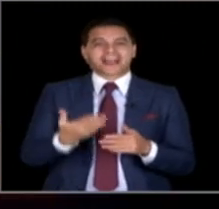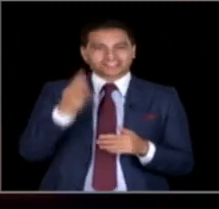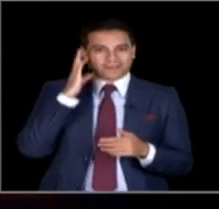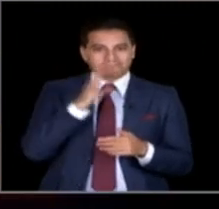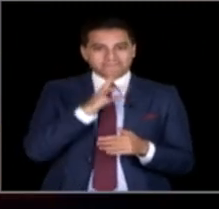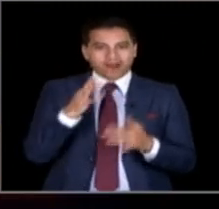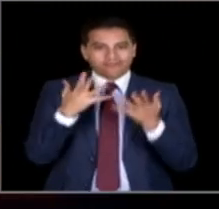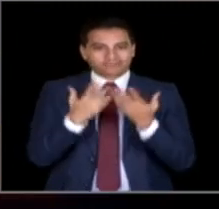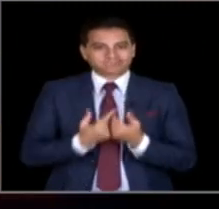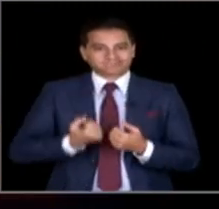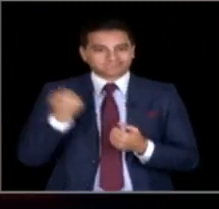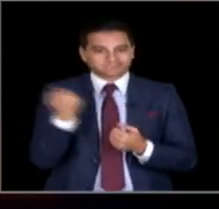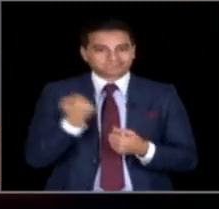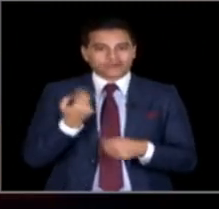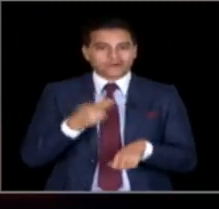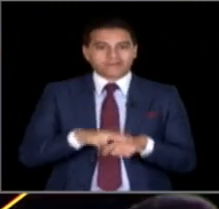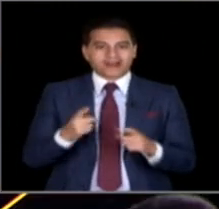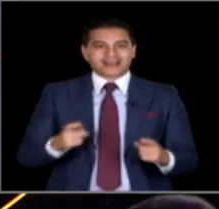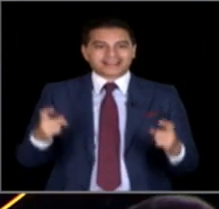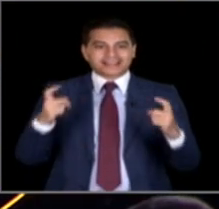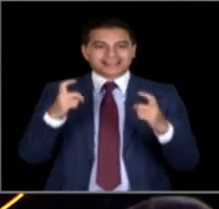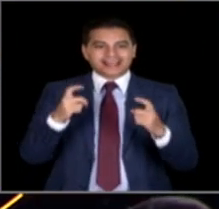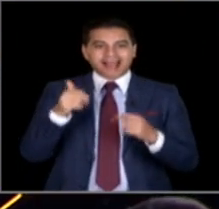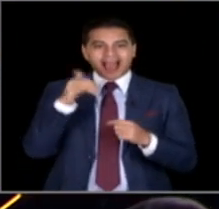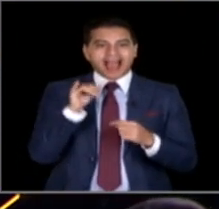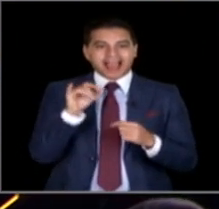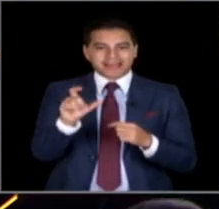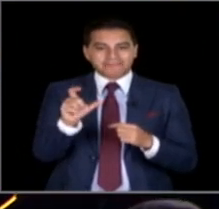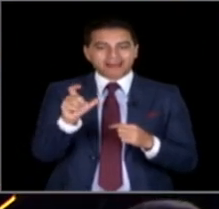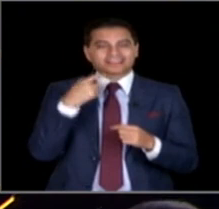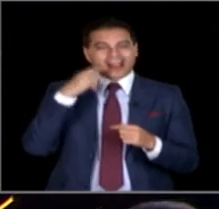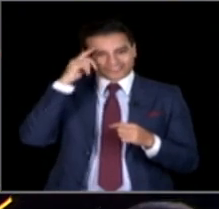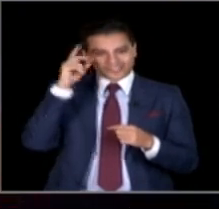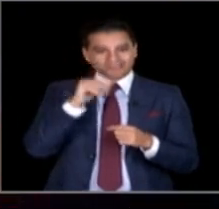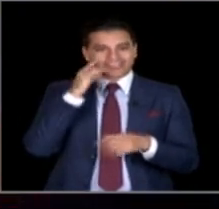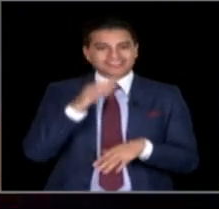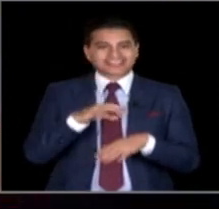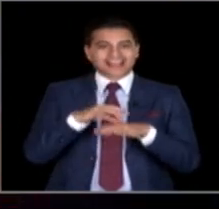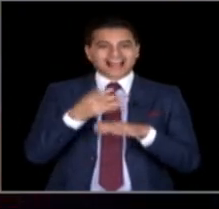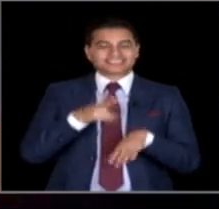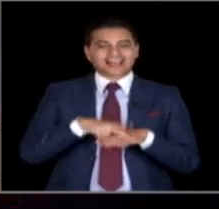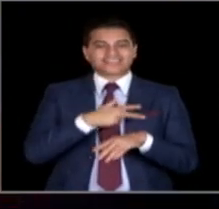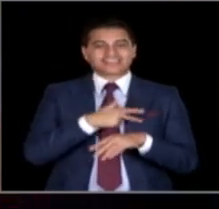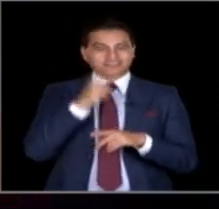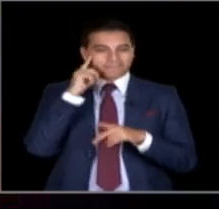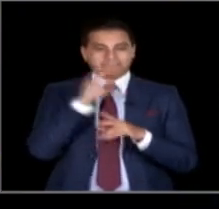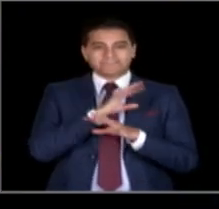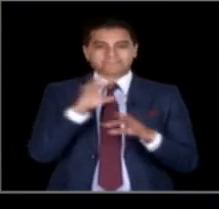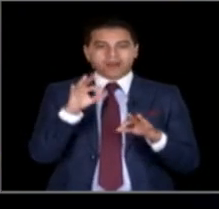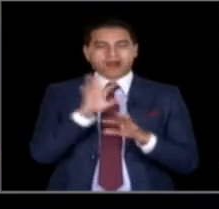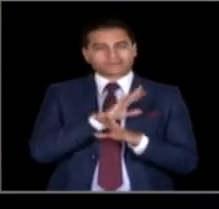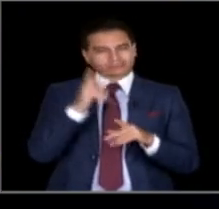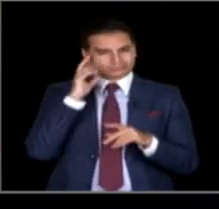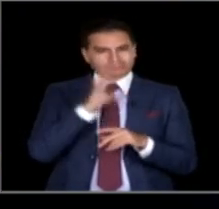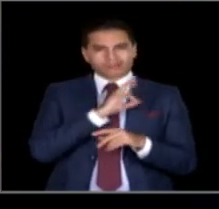ده الذهنية، ومعاك منافس ليك زميلك اسمه أيمن. فالناس عرفتني باللقب ده من ساعتها، يعني حتى في الشغل خلاص ده